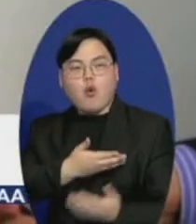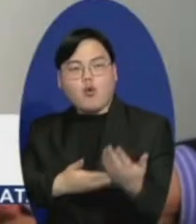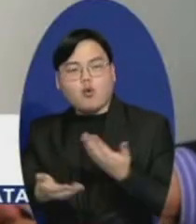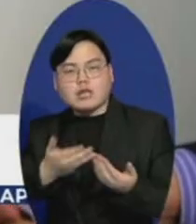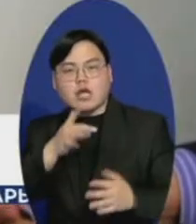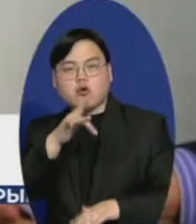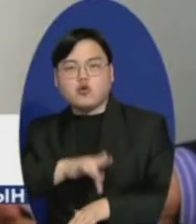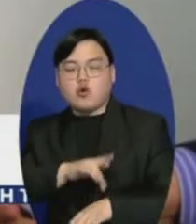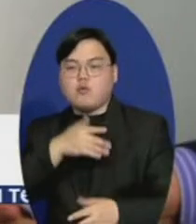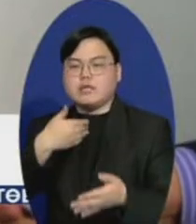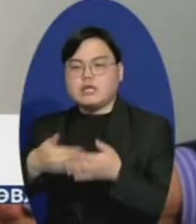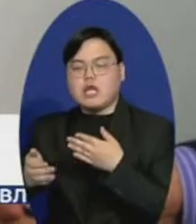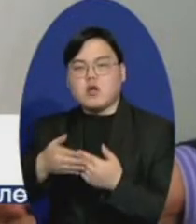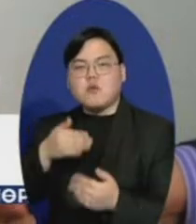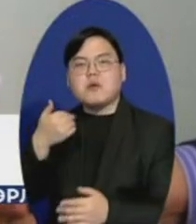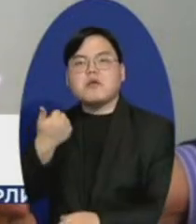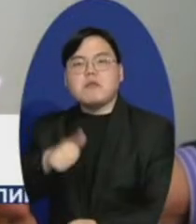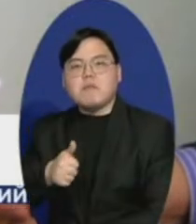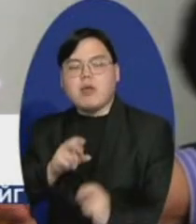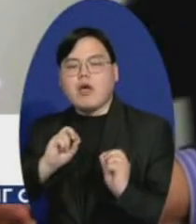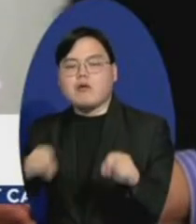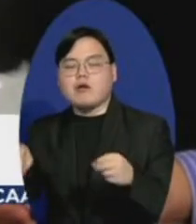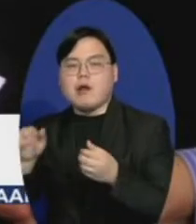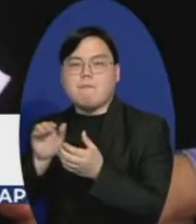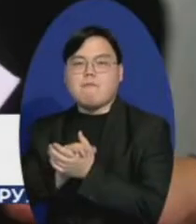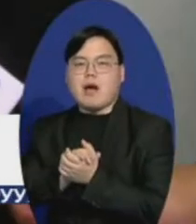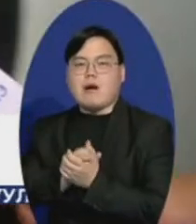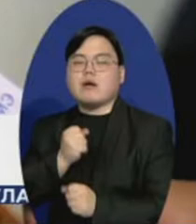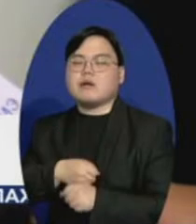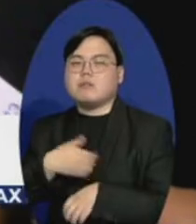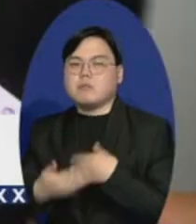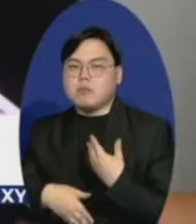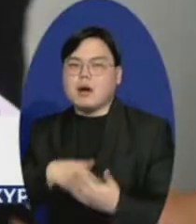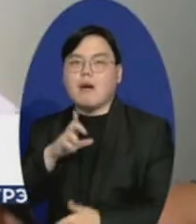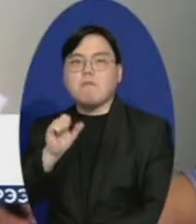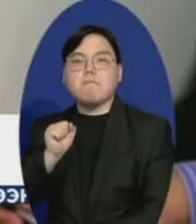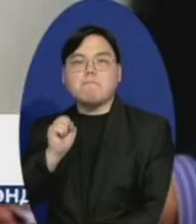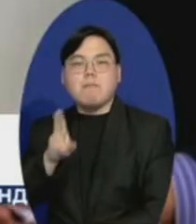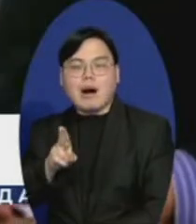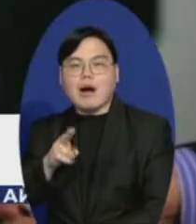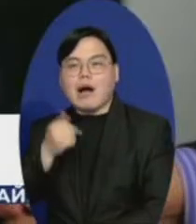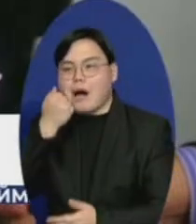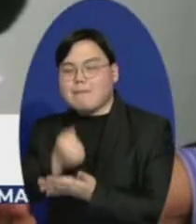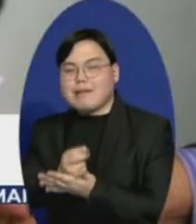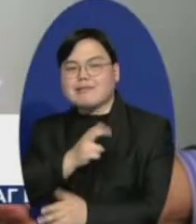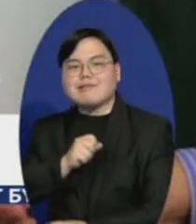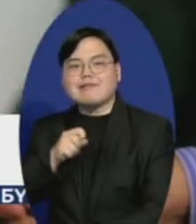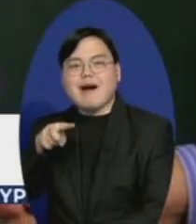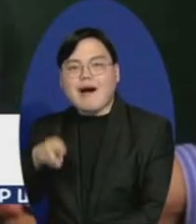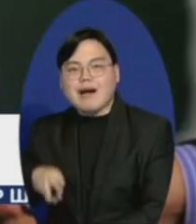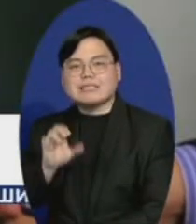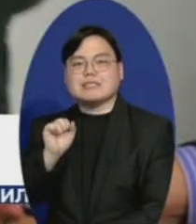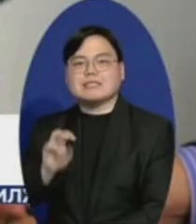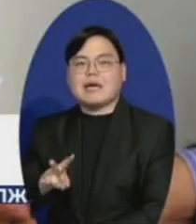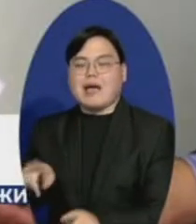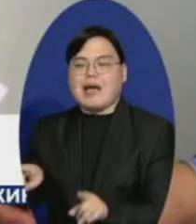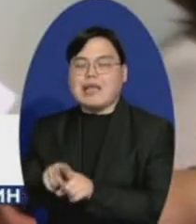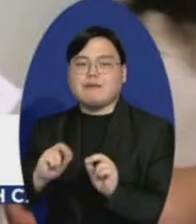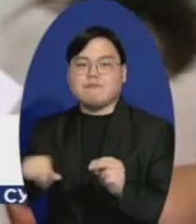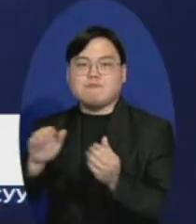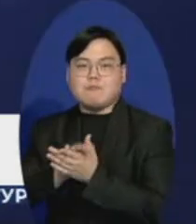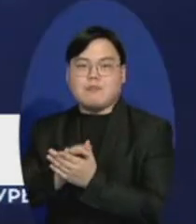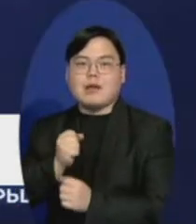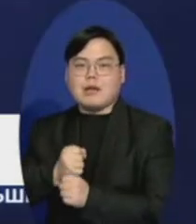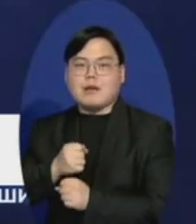төв, дэлгүүрүүдтэй борлуулалтын гэрээ байгуулан ажиллаж байна. Банкуудтай, батландаалтын сантай мөн одоо гэрээ байгуулан ажиллаж